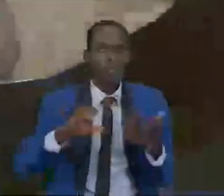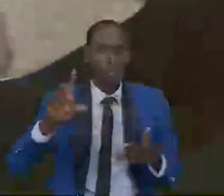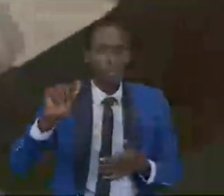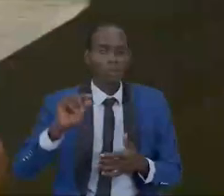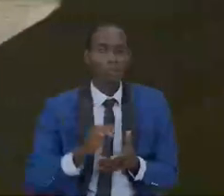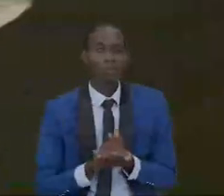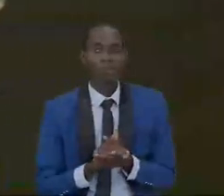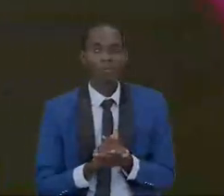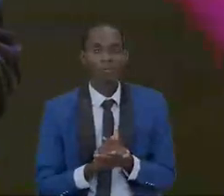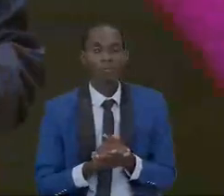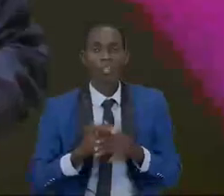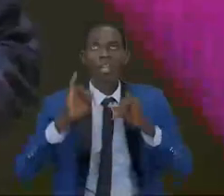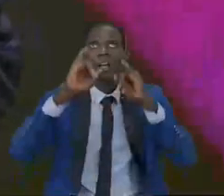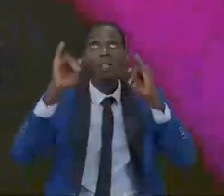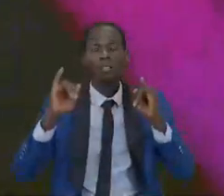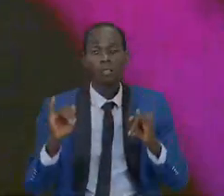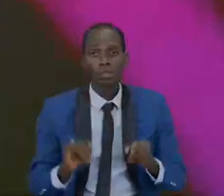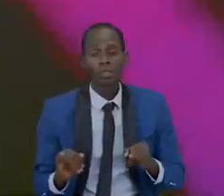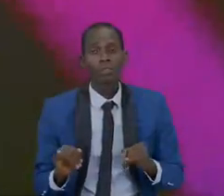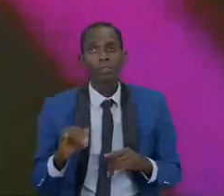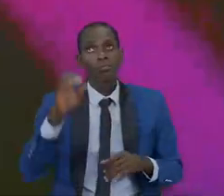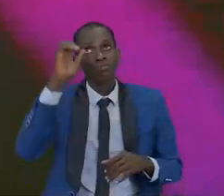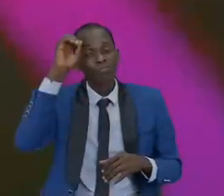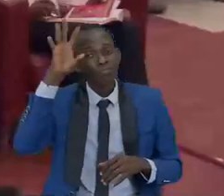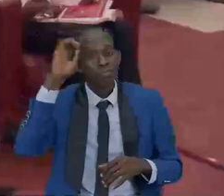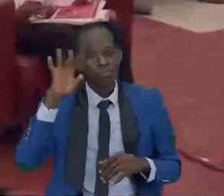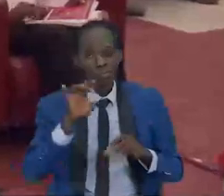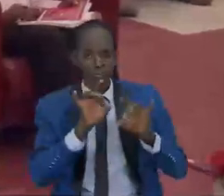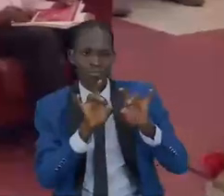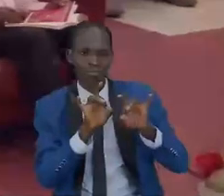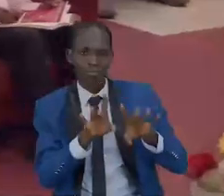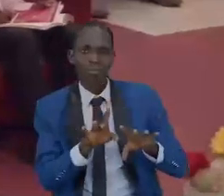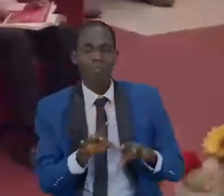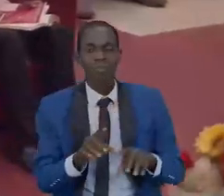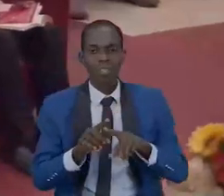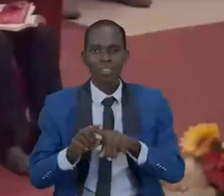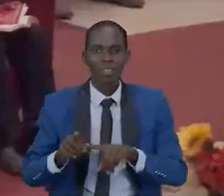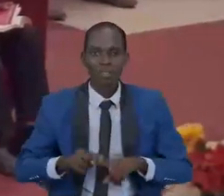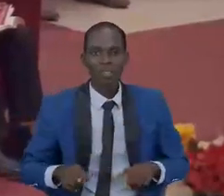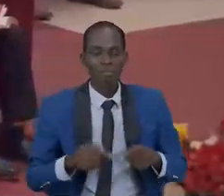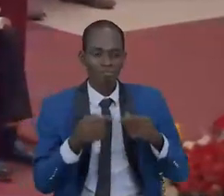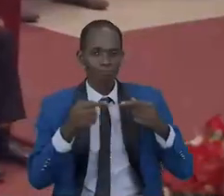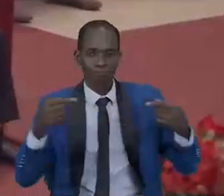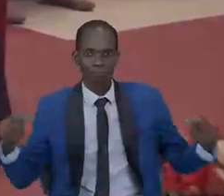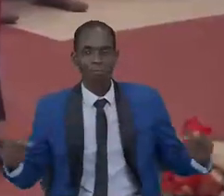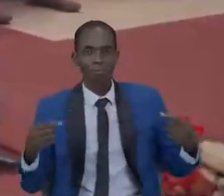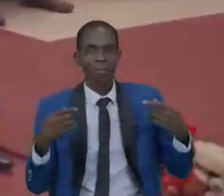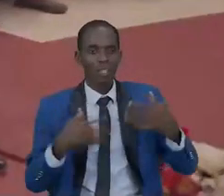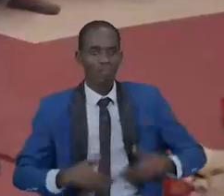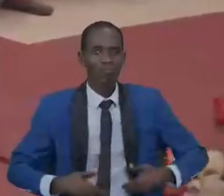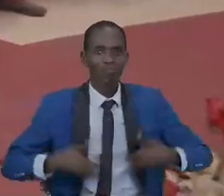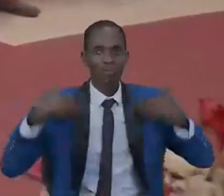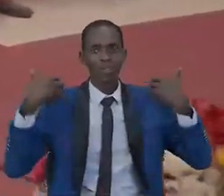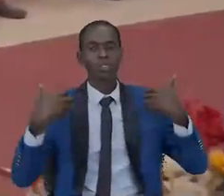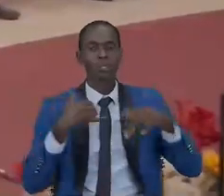la dissolution l'idolâtrie la magie la sorcellerie les initiés les querelles les jalousies les